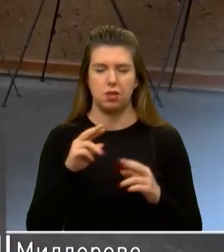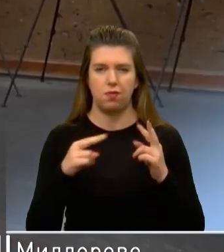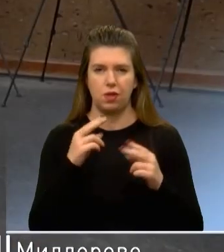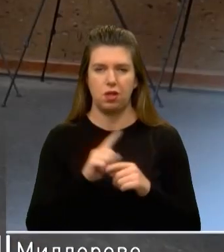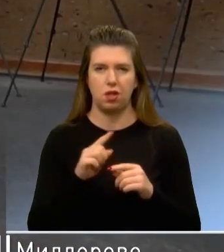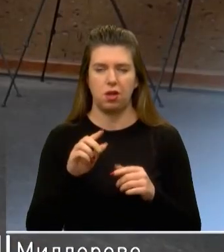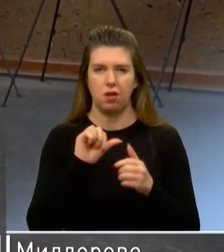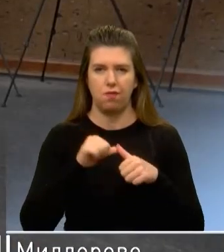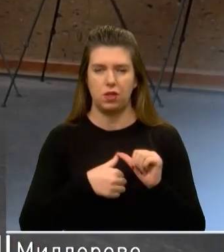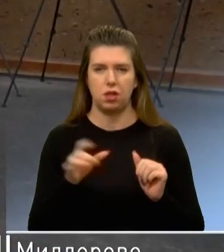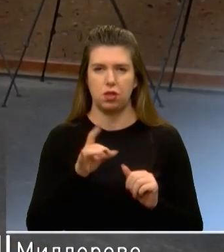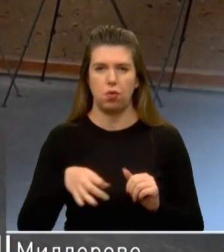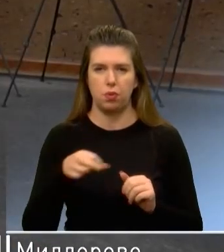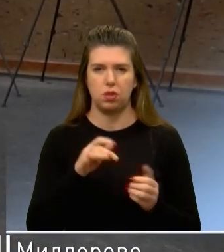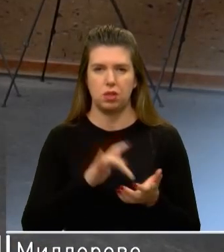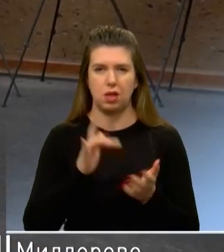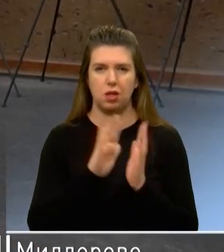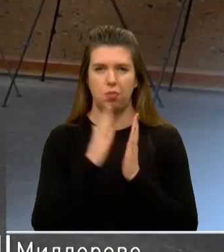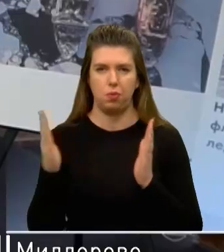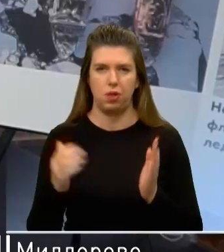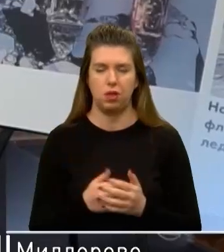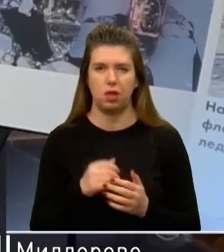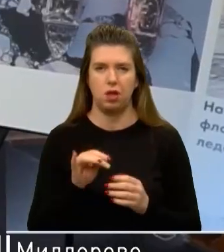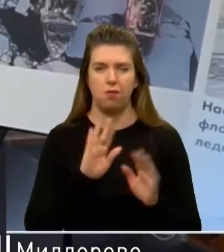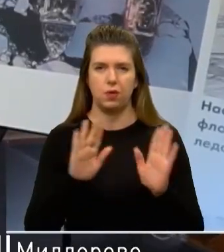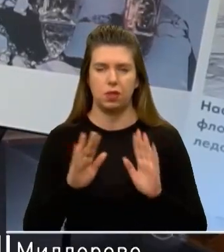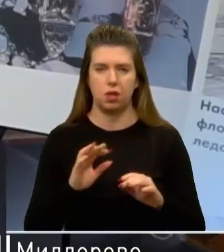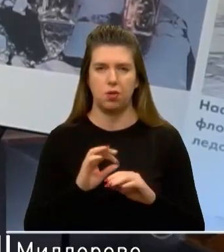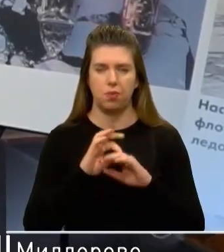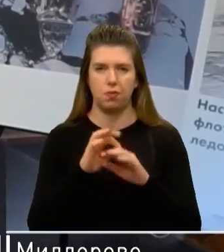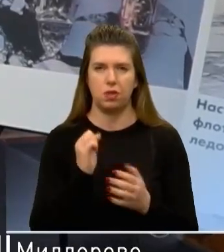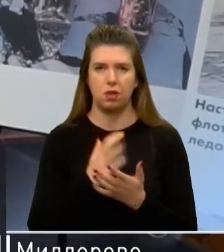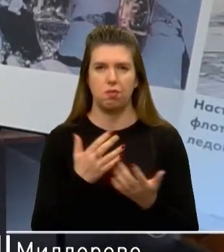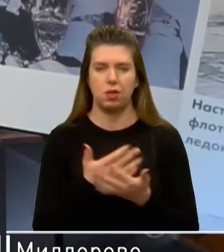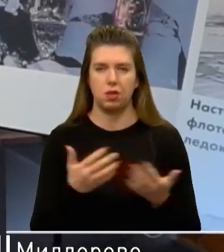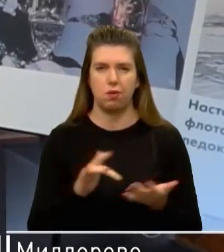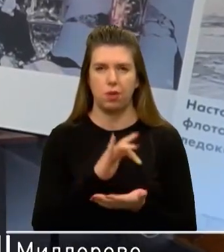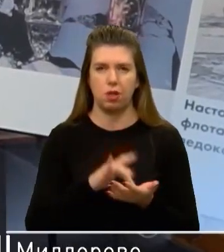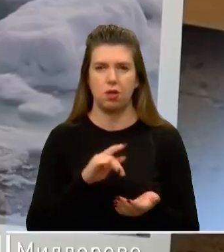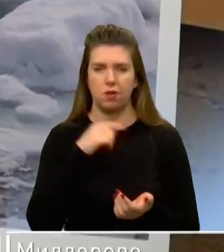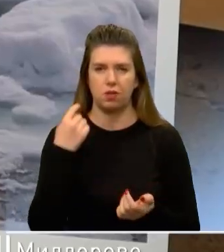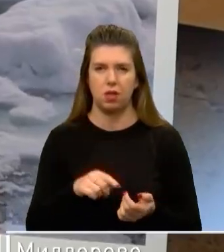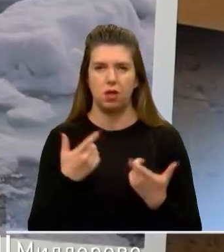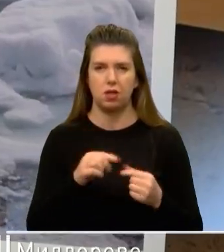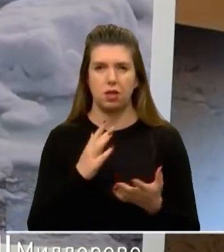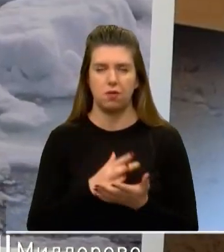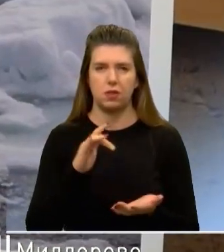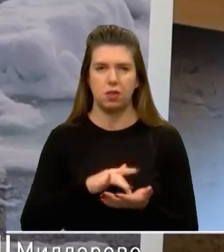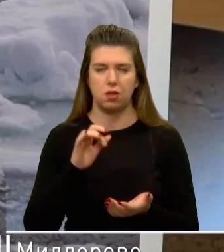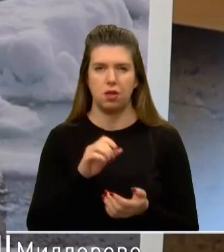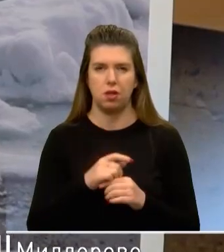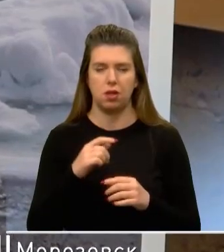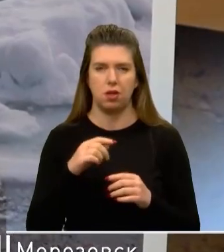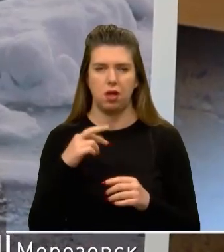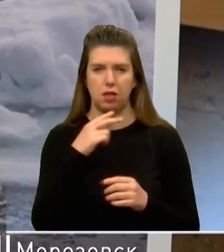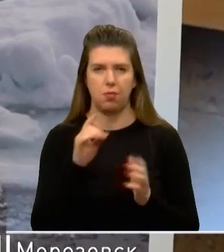с вечностью в Ростовской областной публичной библиотеке экспозиция проходит сразу в нескольких городах России где есть центры по атомной